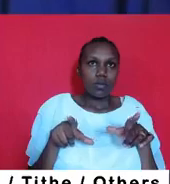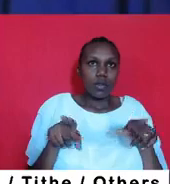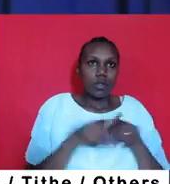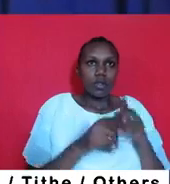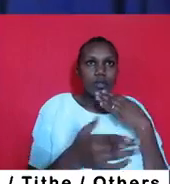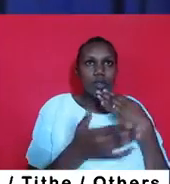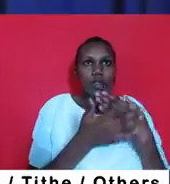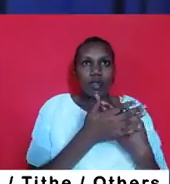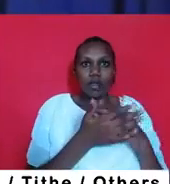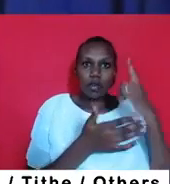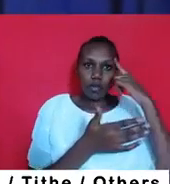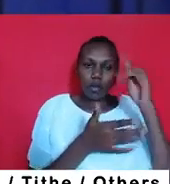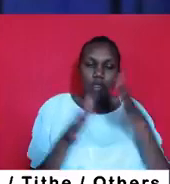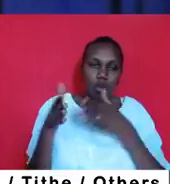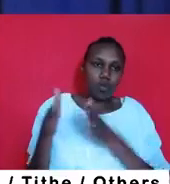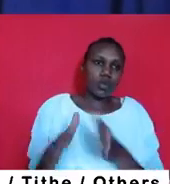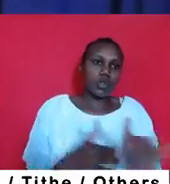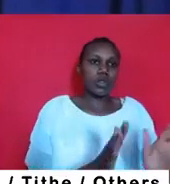Tukushukuru kwa nafasi